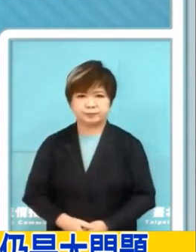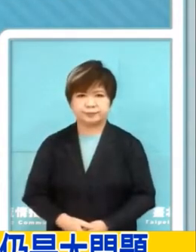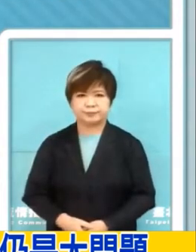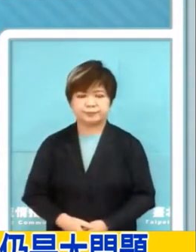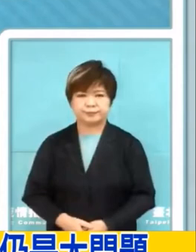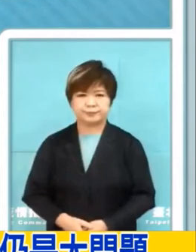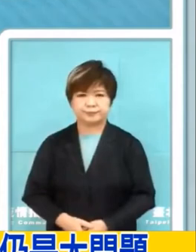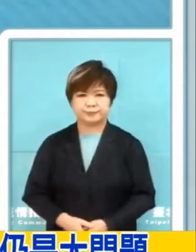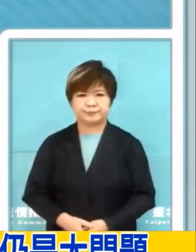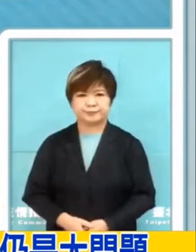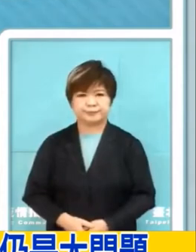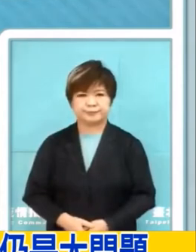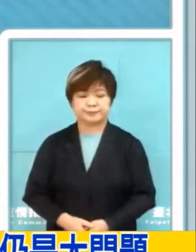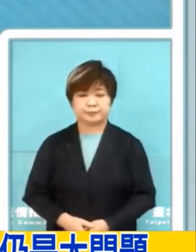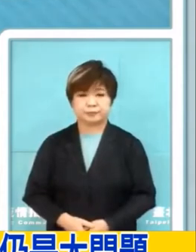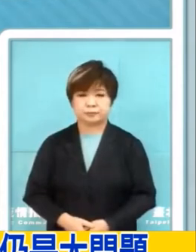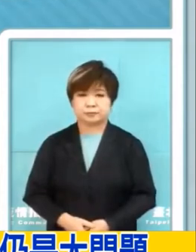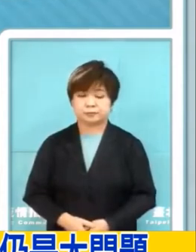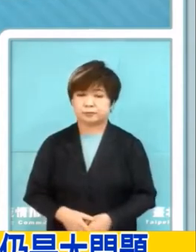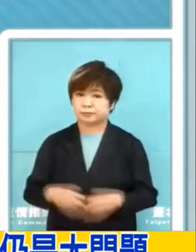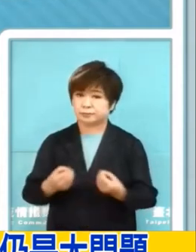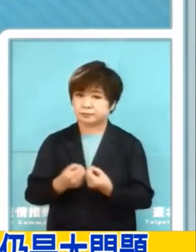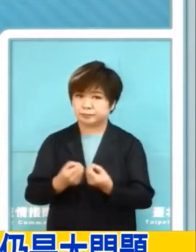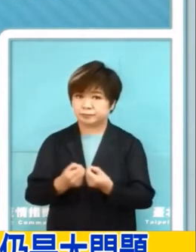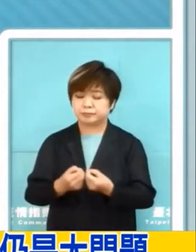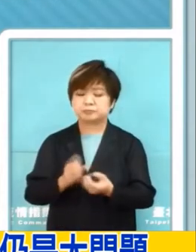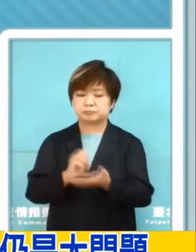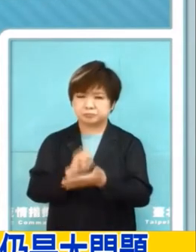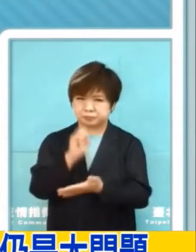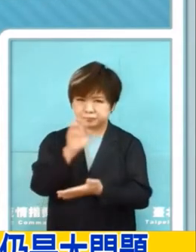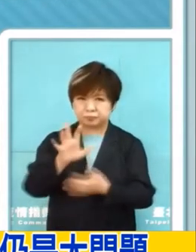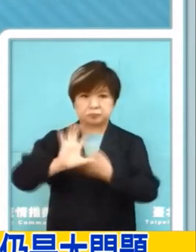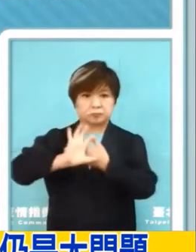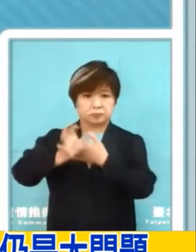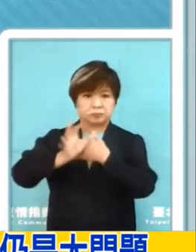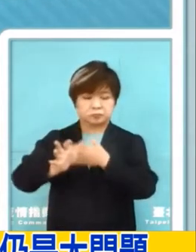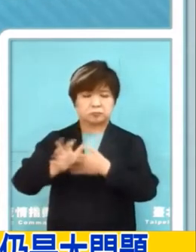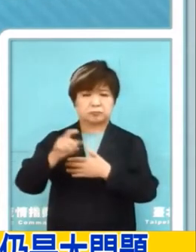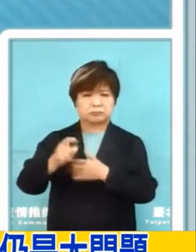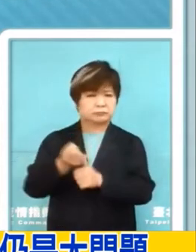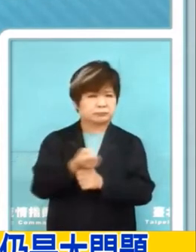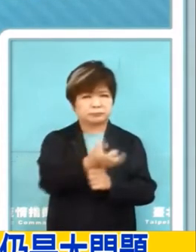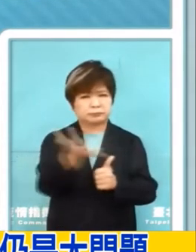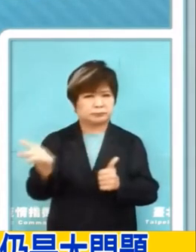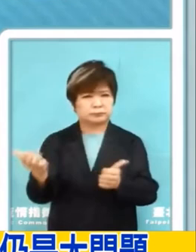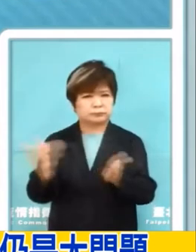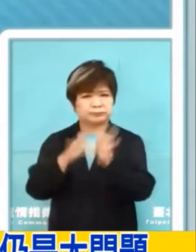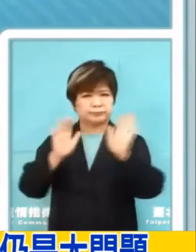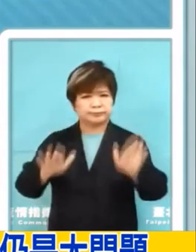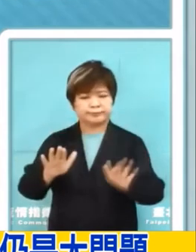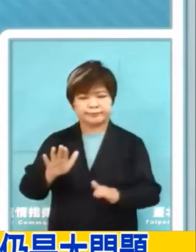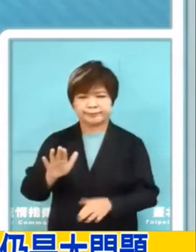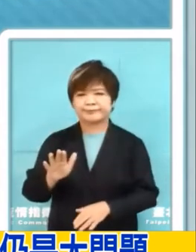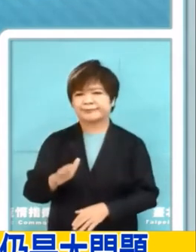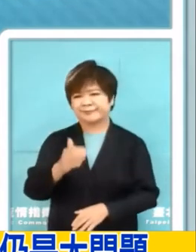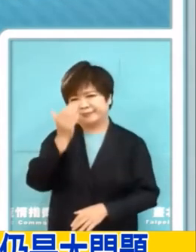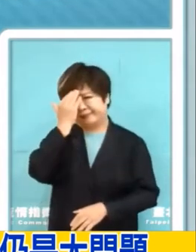那么所以结论是这样的这个境外感染在现阶段还是一个大问题，而且我们看